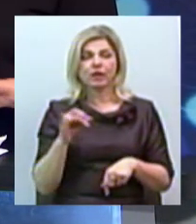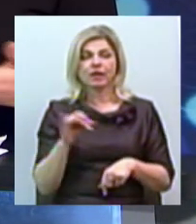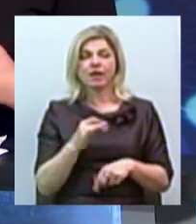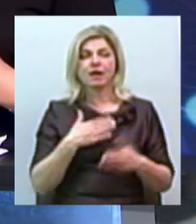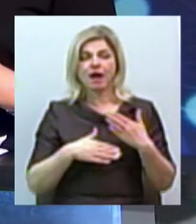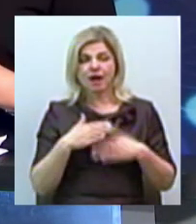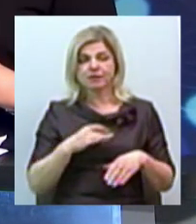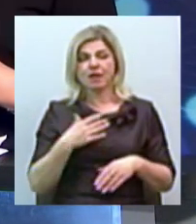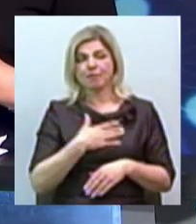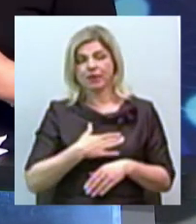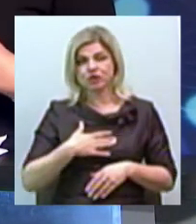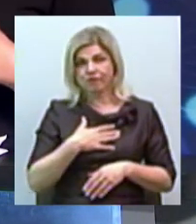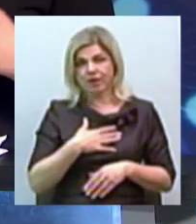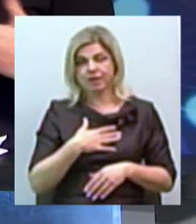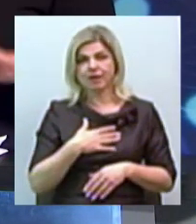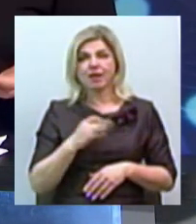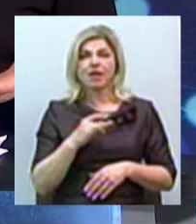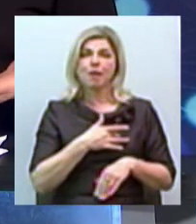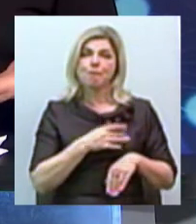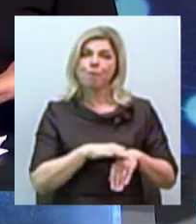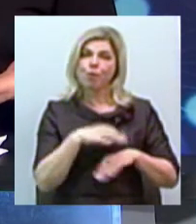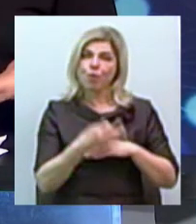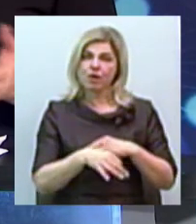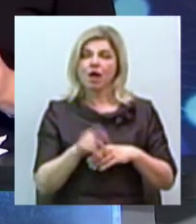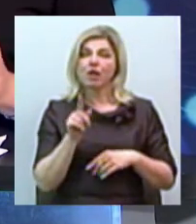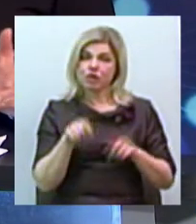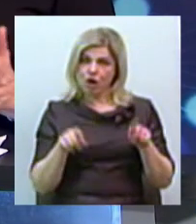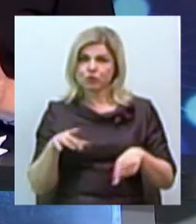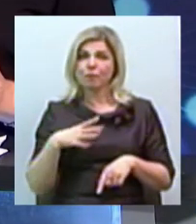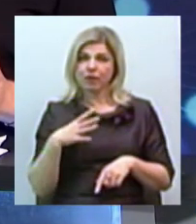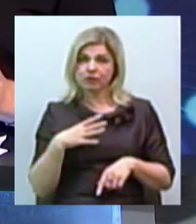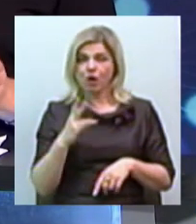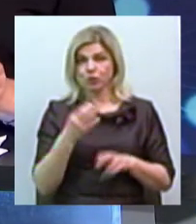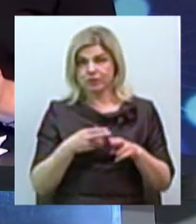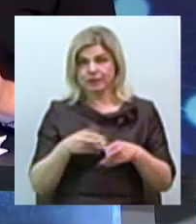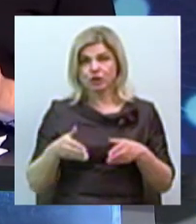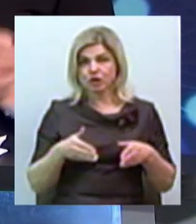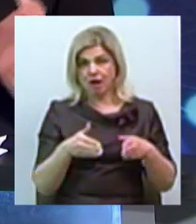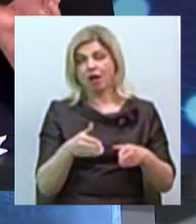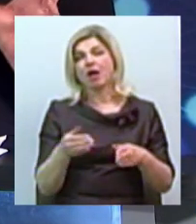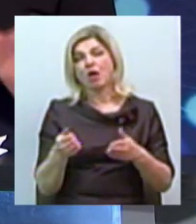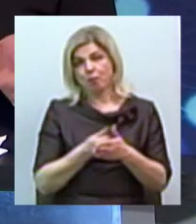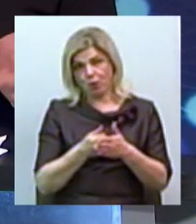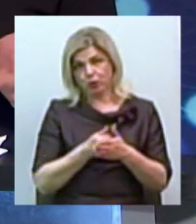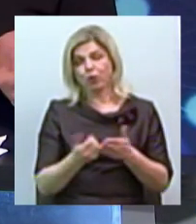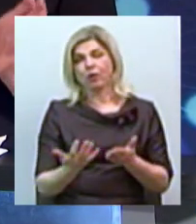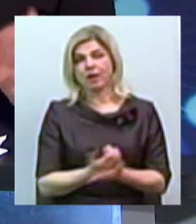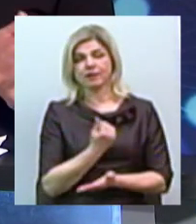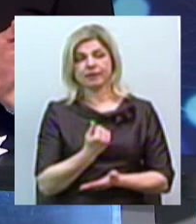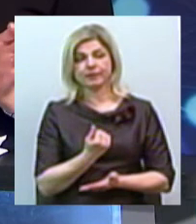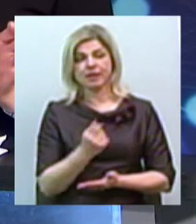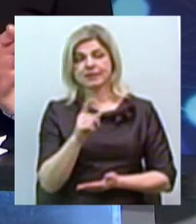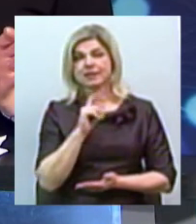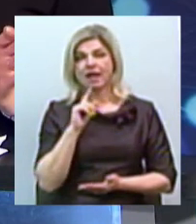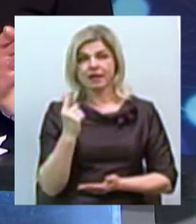і переживання, і біль часом була, адже це шлях, який подоланий за